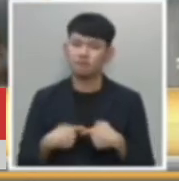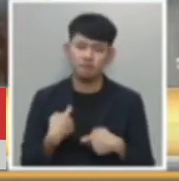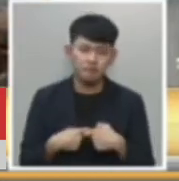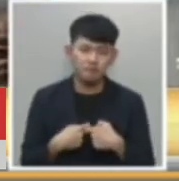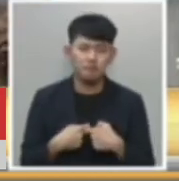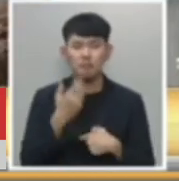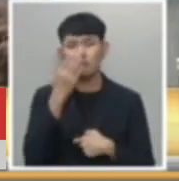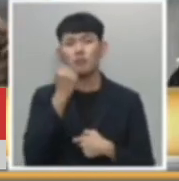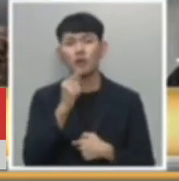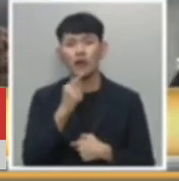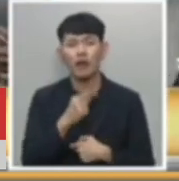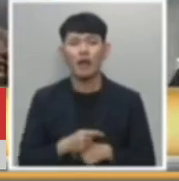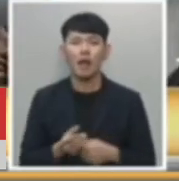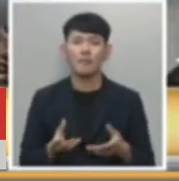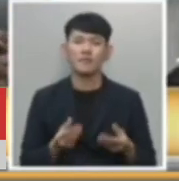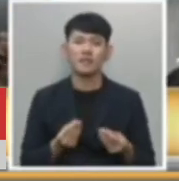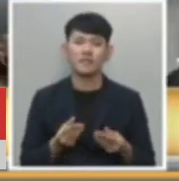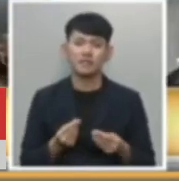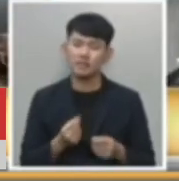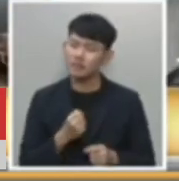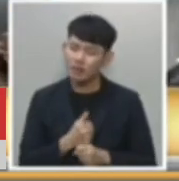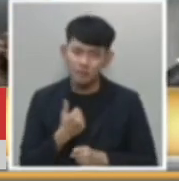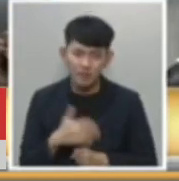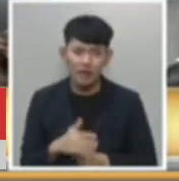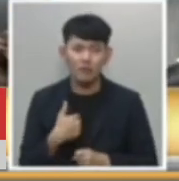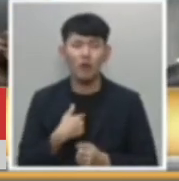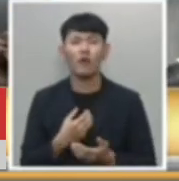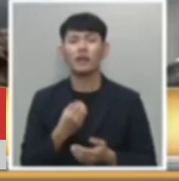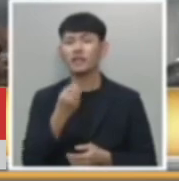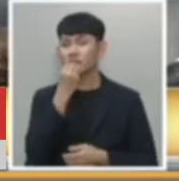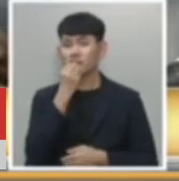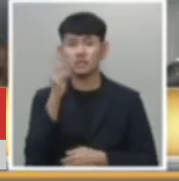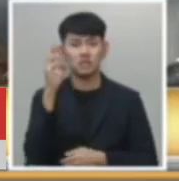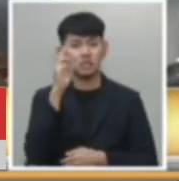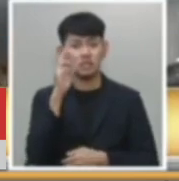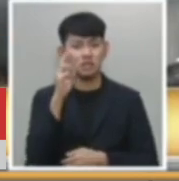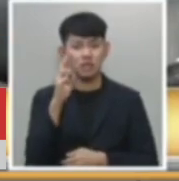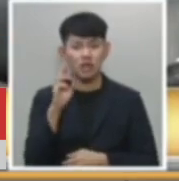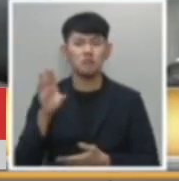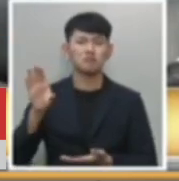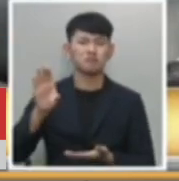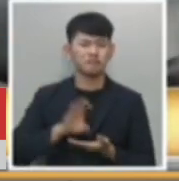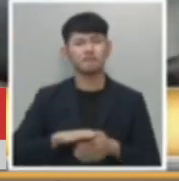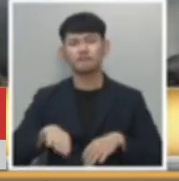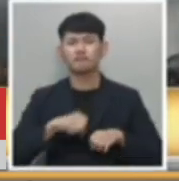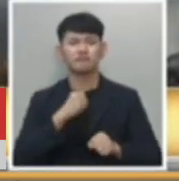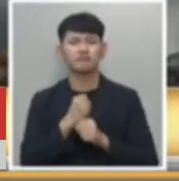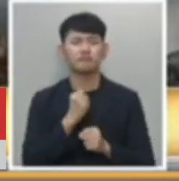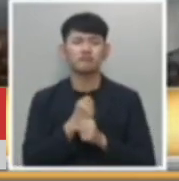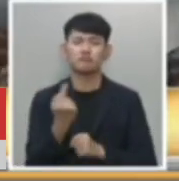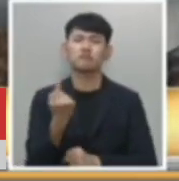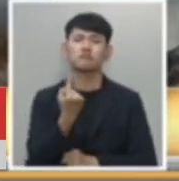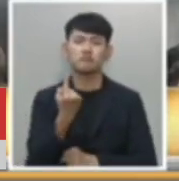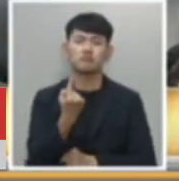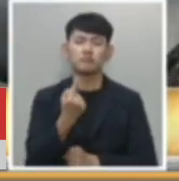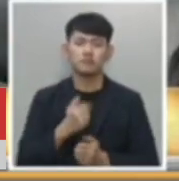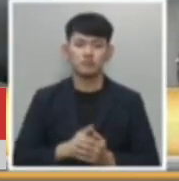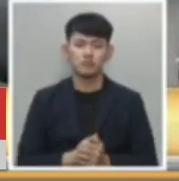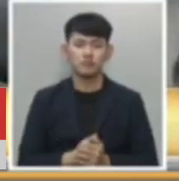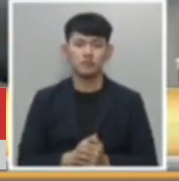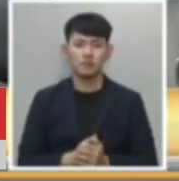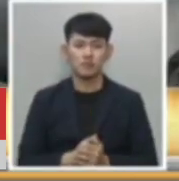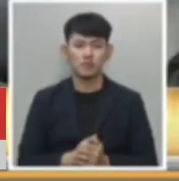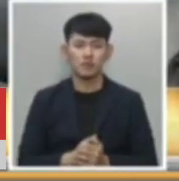ที่ไม่เอื้ออำนวยก็ใช้แค่เงินอาหารกลางวันที่รับจัดสรรจากรัฐอย่างเดียวในจุดนี้นะครับ